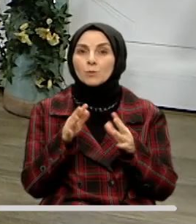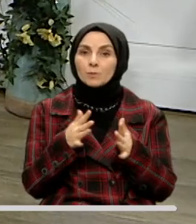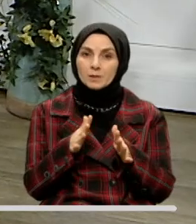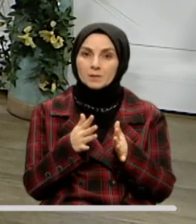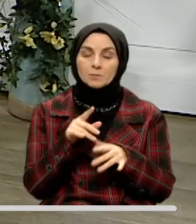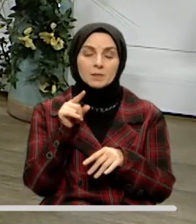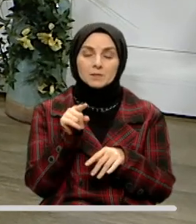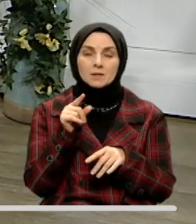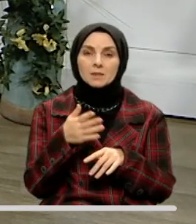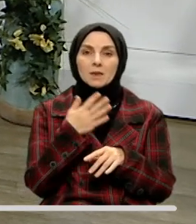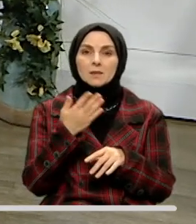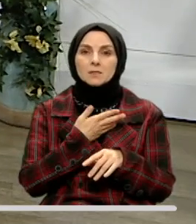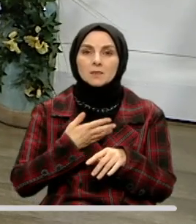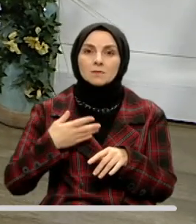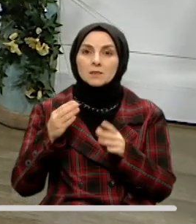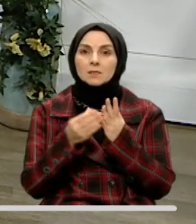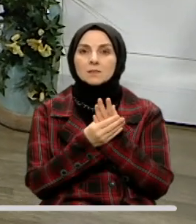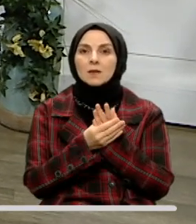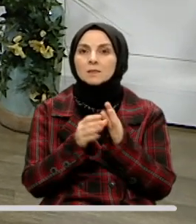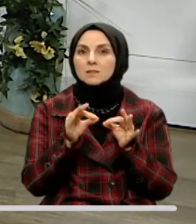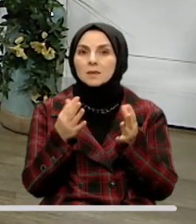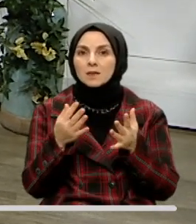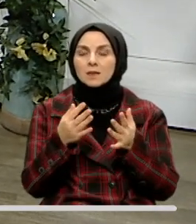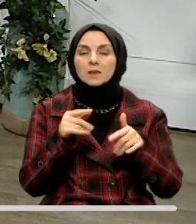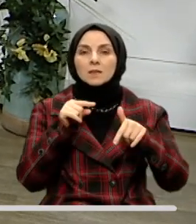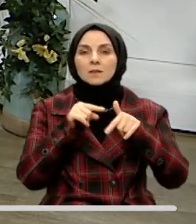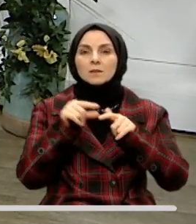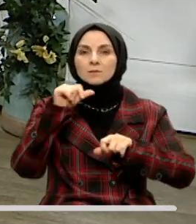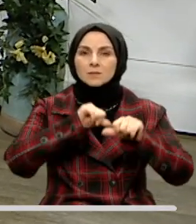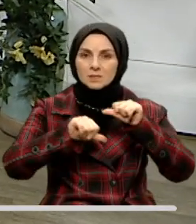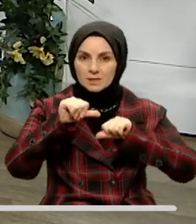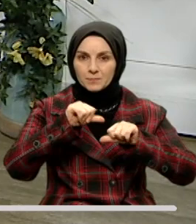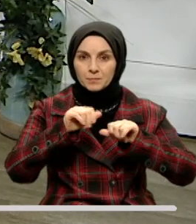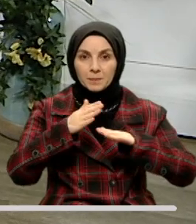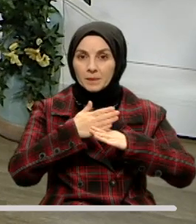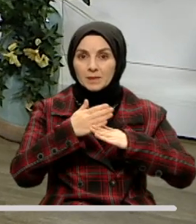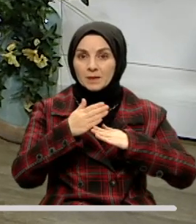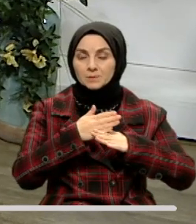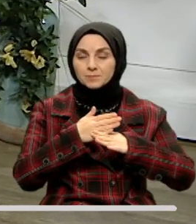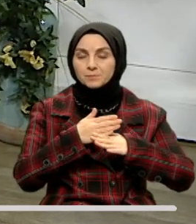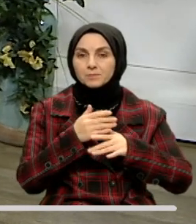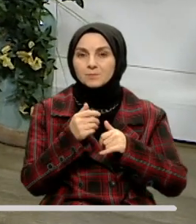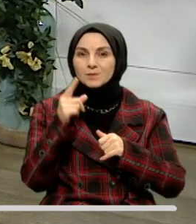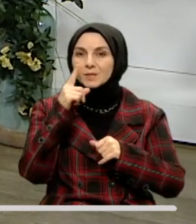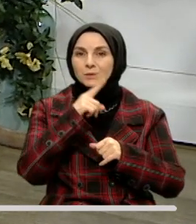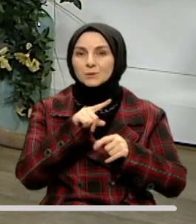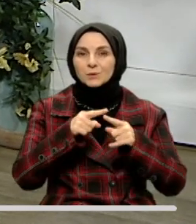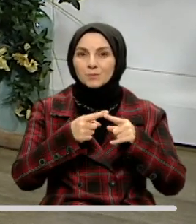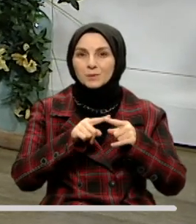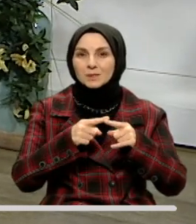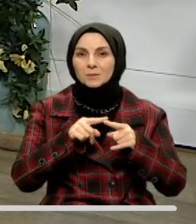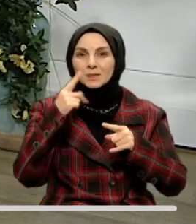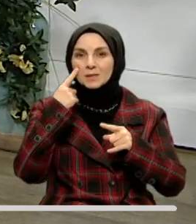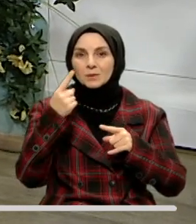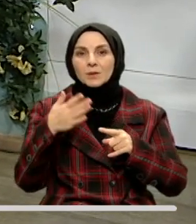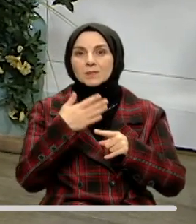en sevdiğin ders ne? Benim en sevdiğim ders fizik. Fizik. Neden fizik? Çünkü hani diğer derslere göre zararım daha